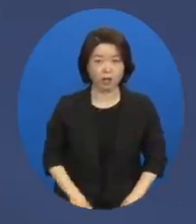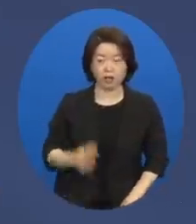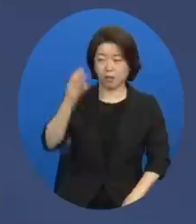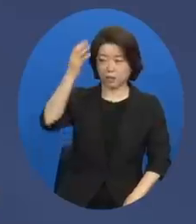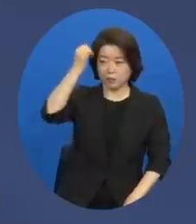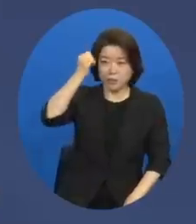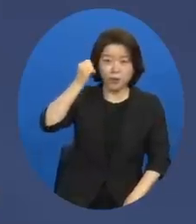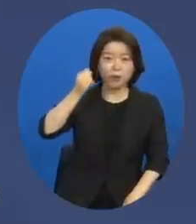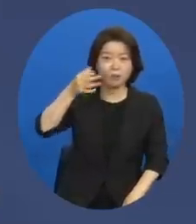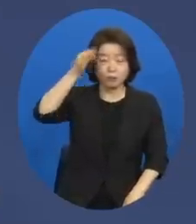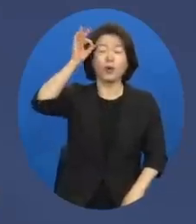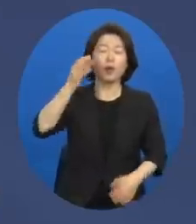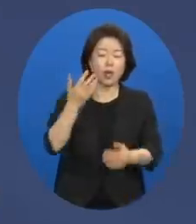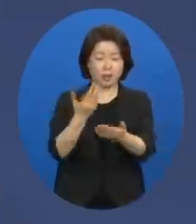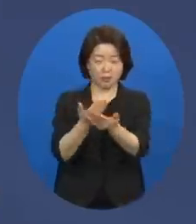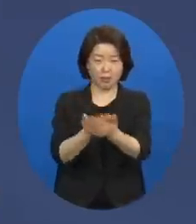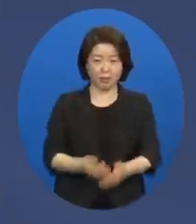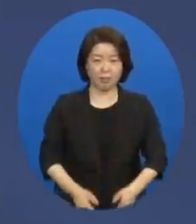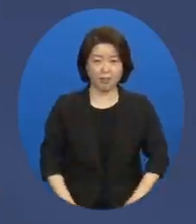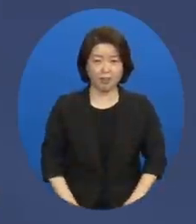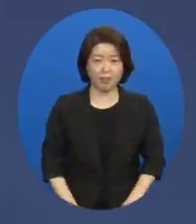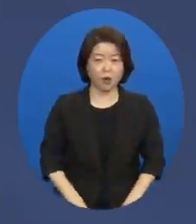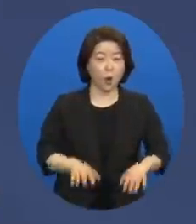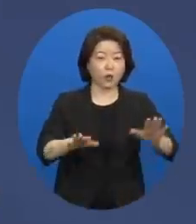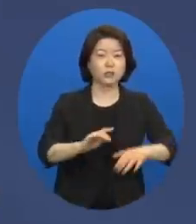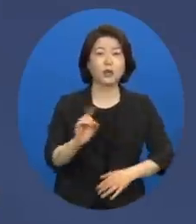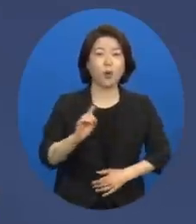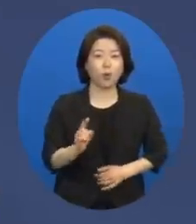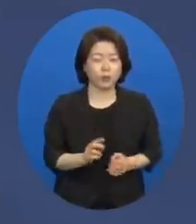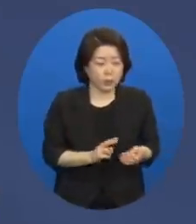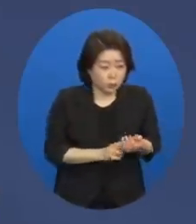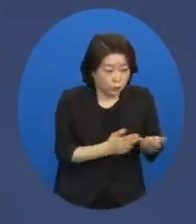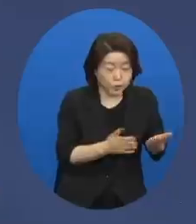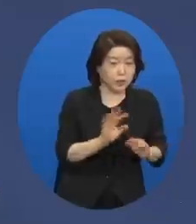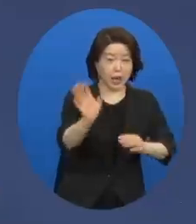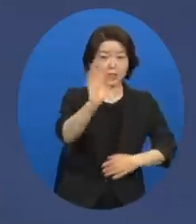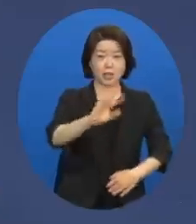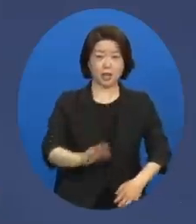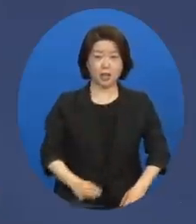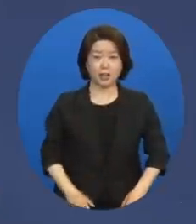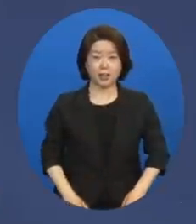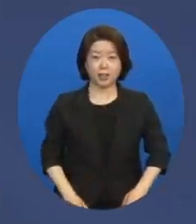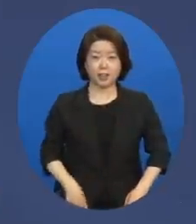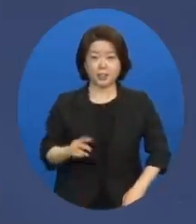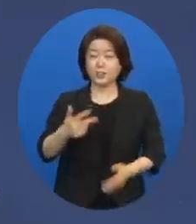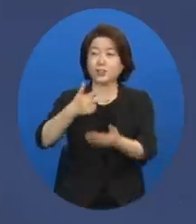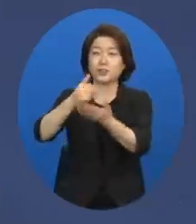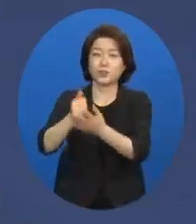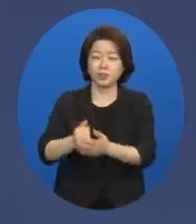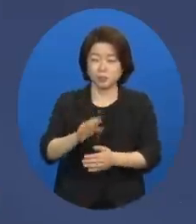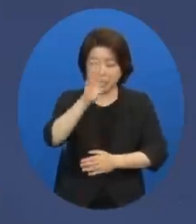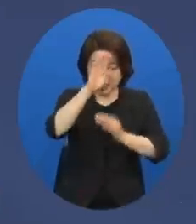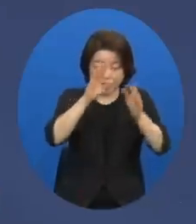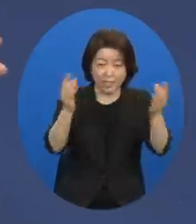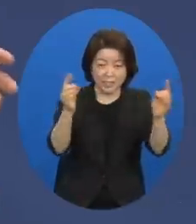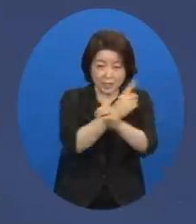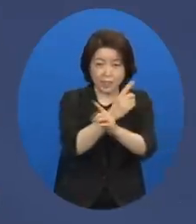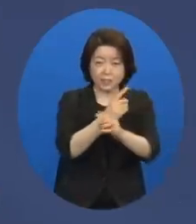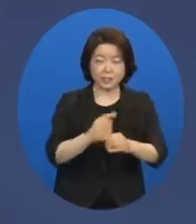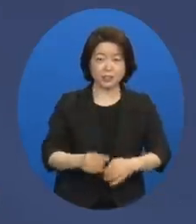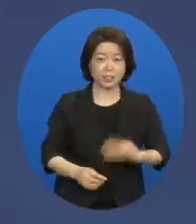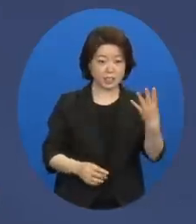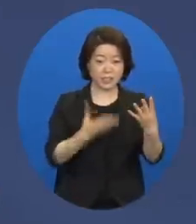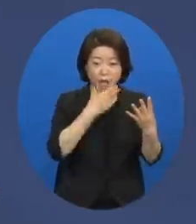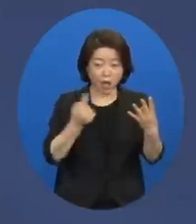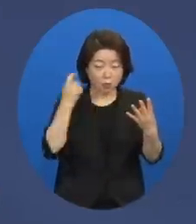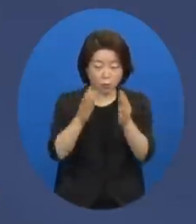기억나셔야 돼요. 아니 지금 이게 어디 뭐 숨겨진 사건도 아니고 그 주님의 치유 사건 중에 사복음서에 굉장히